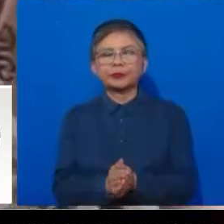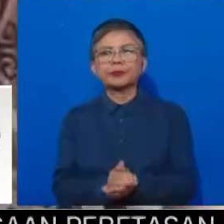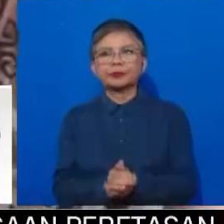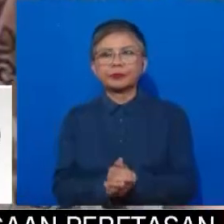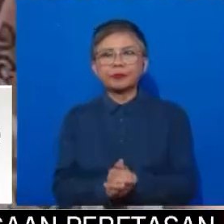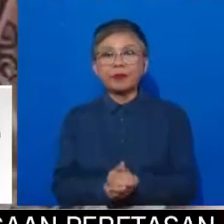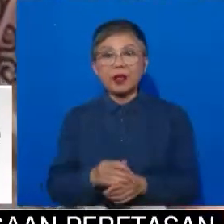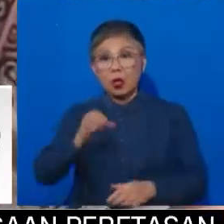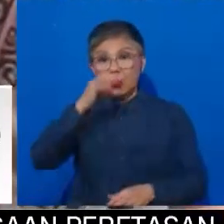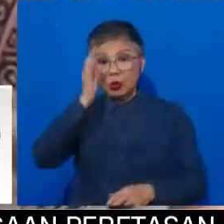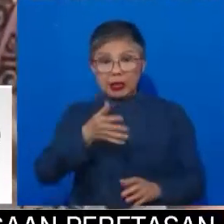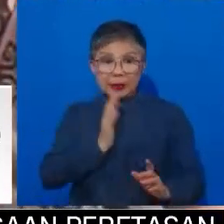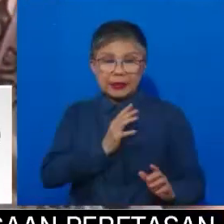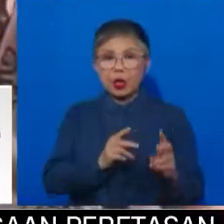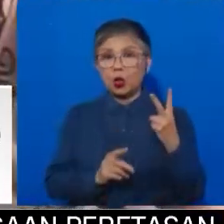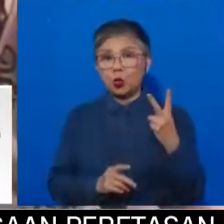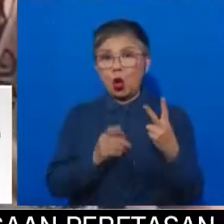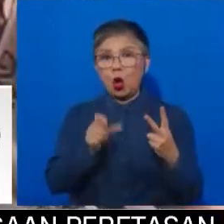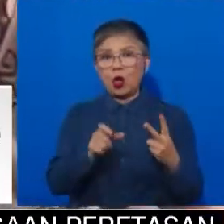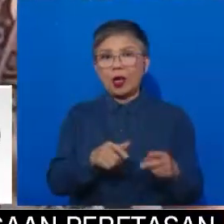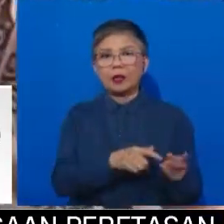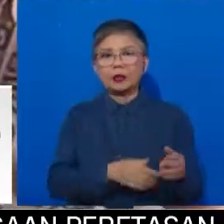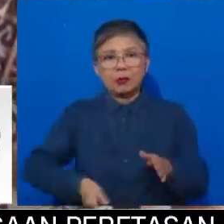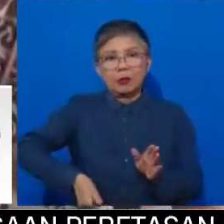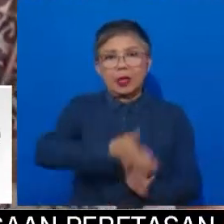melakukan pengejaran kepada dua orang lainnya yang diketahui telah